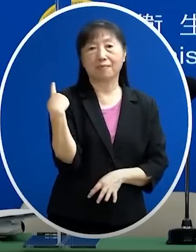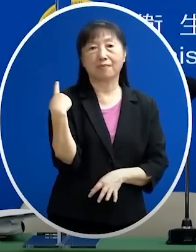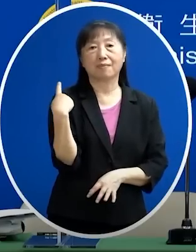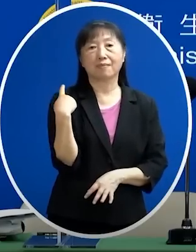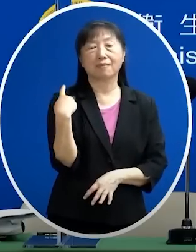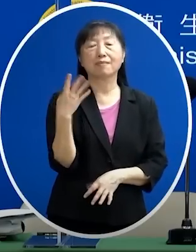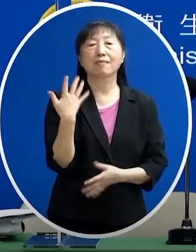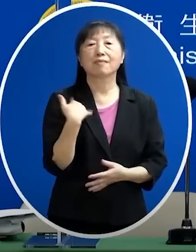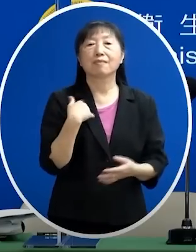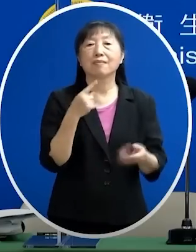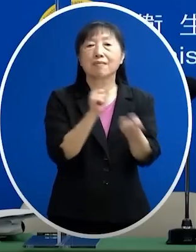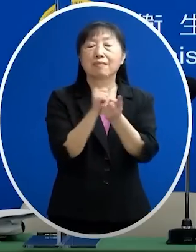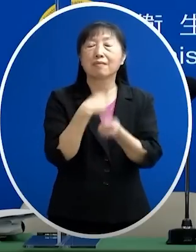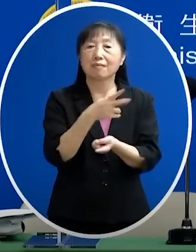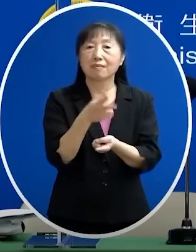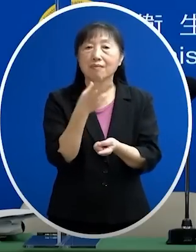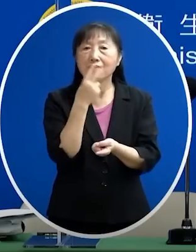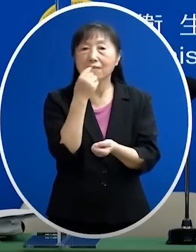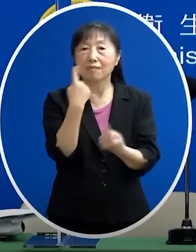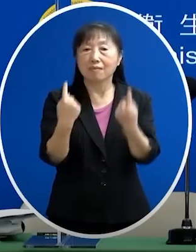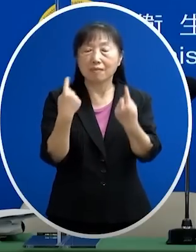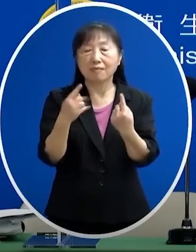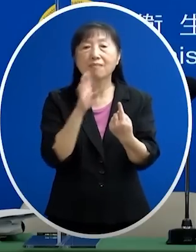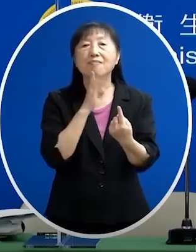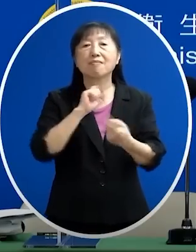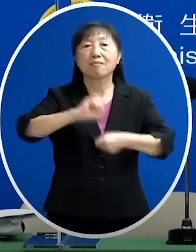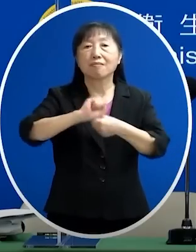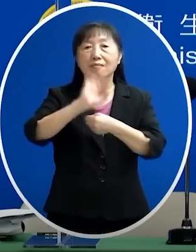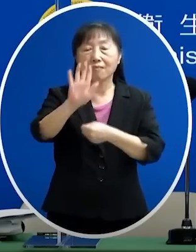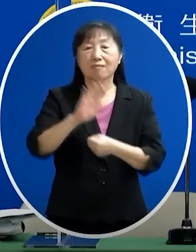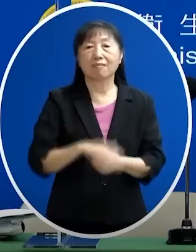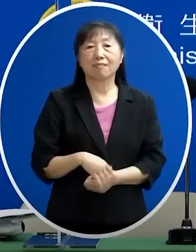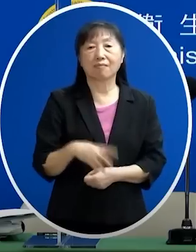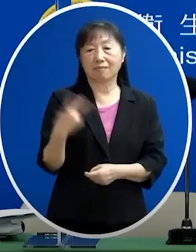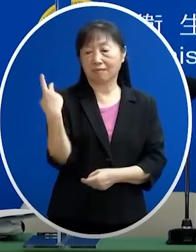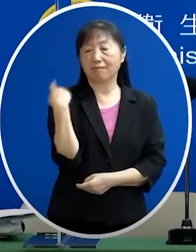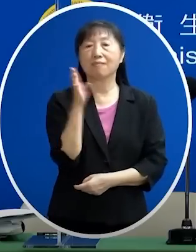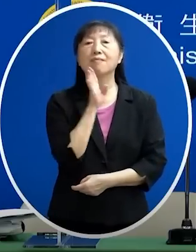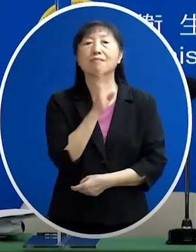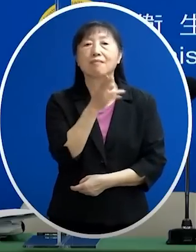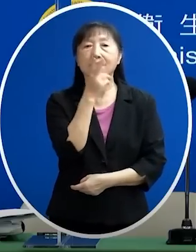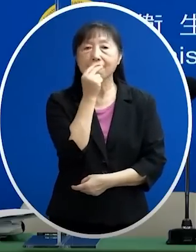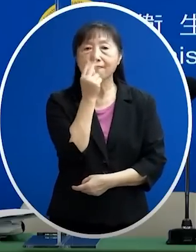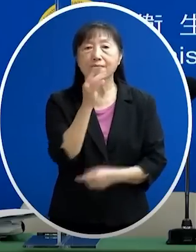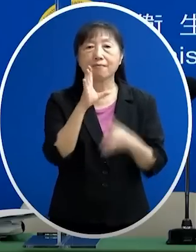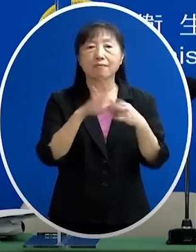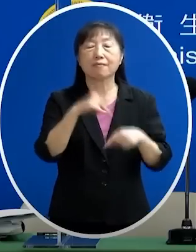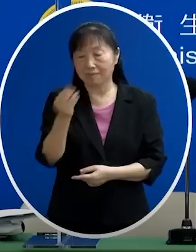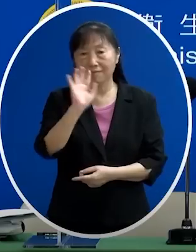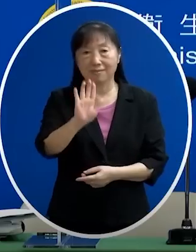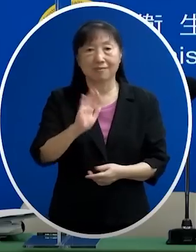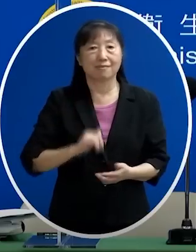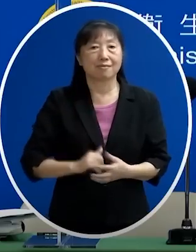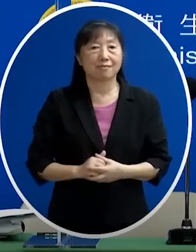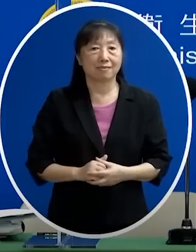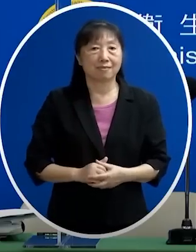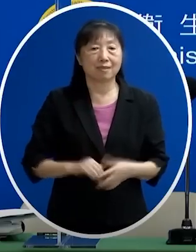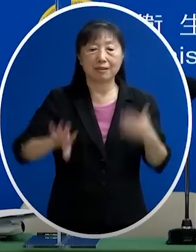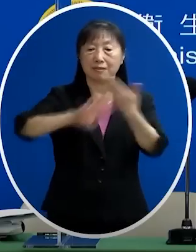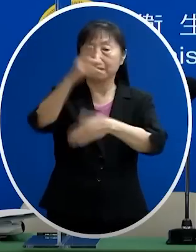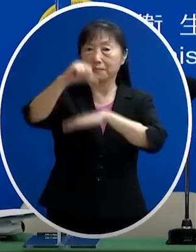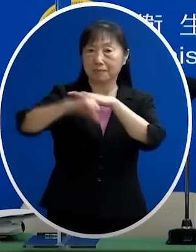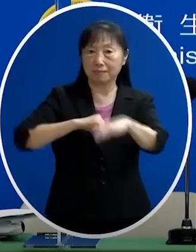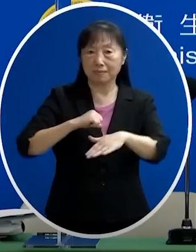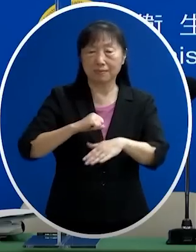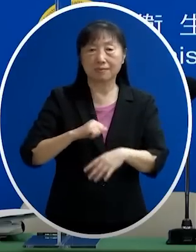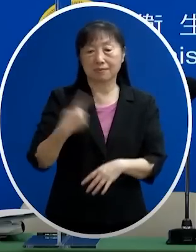的数目比较多一些，那当然是因为前天假日的关系，所以说病例数比较少一点。那境外移入的病